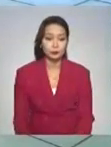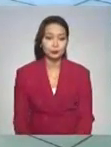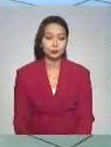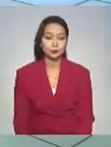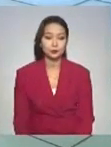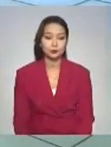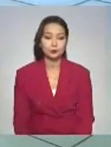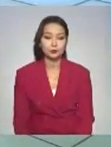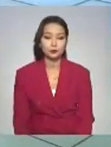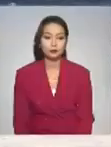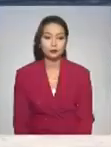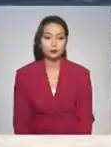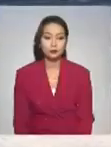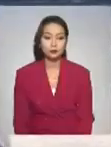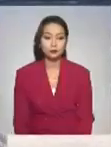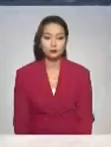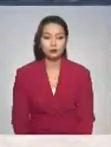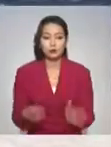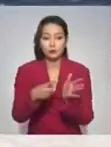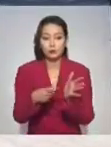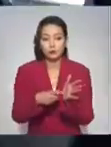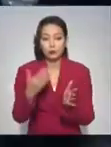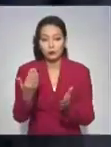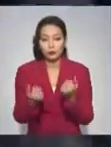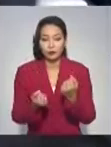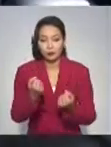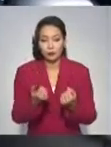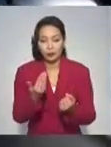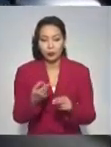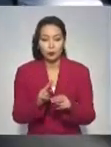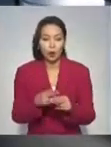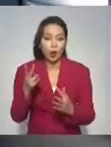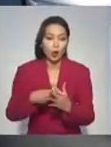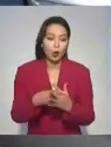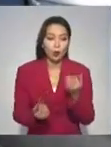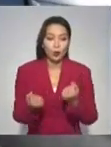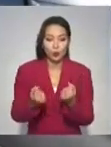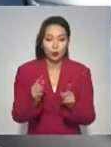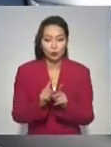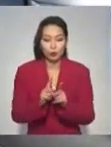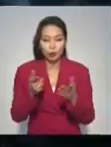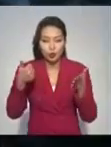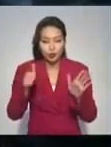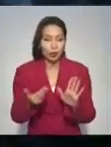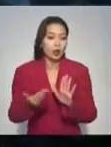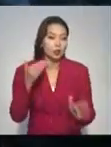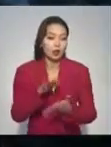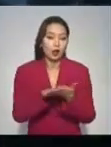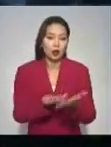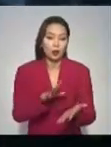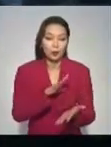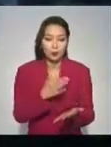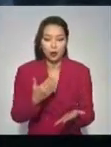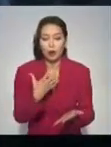Оралбеков тарқатады. Қарағандылық Асхат Бисекеев жеңілдетілген несиемен көлік алуға жарты жыл бұрын өтініш берген. Айтуынша,